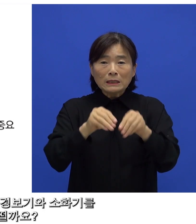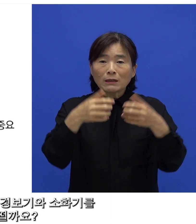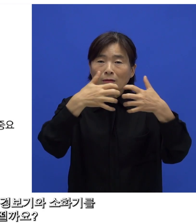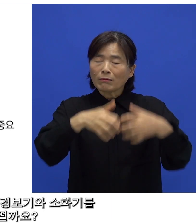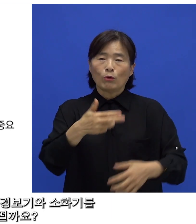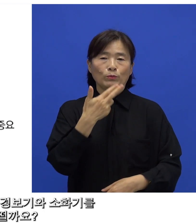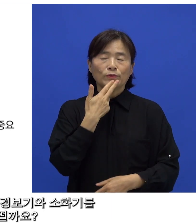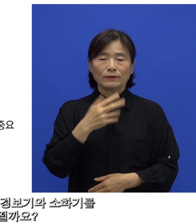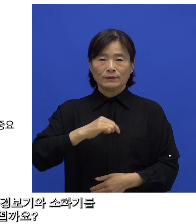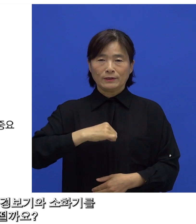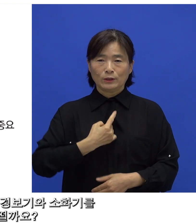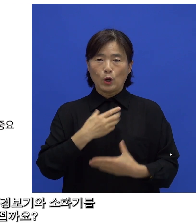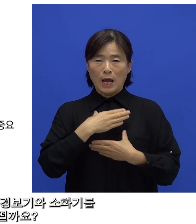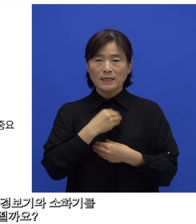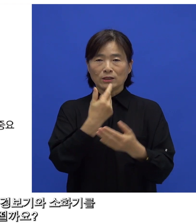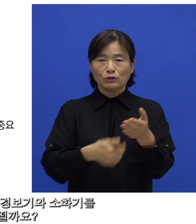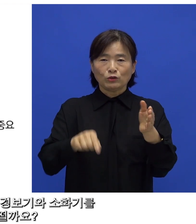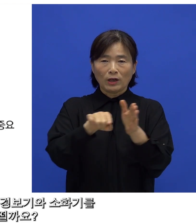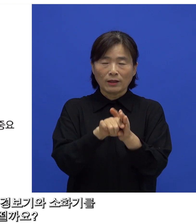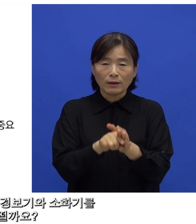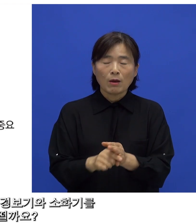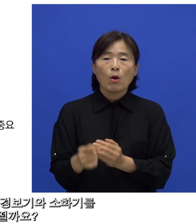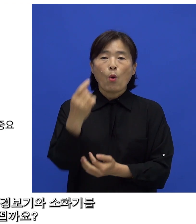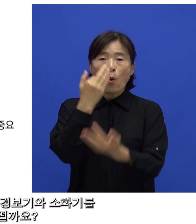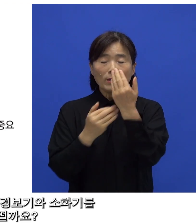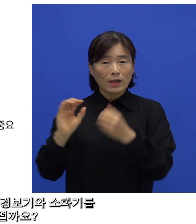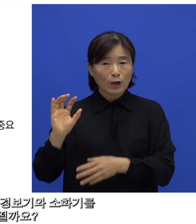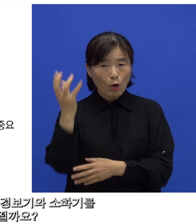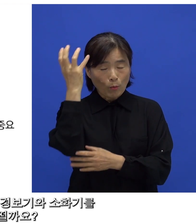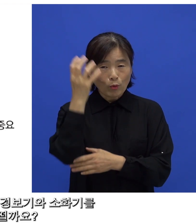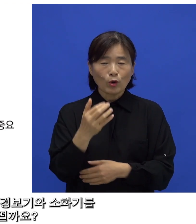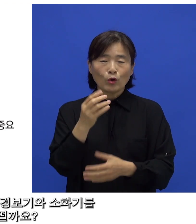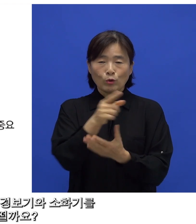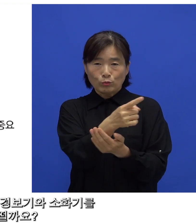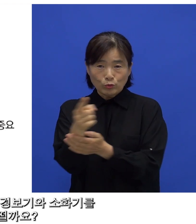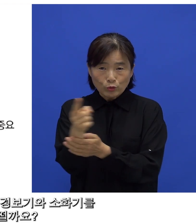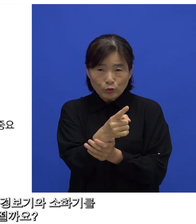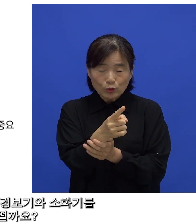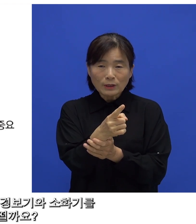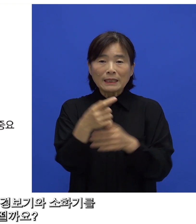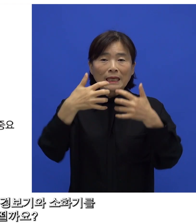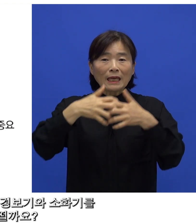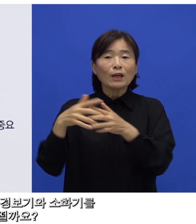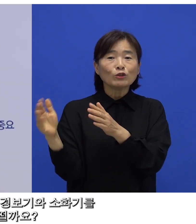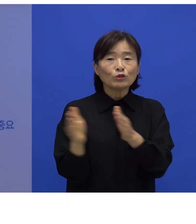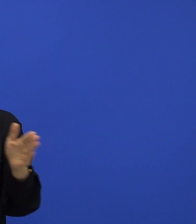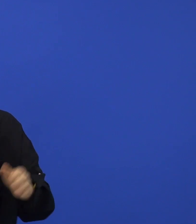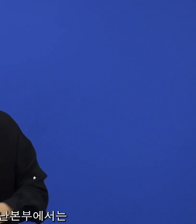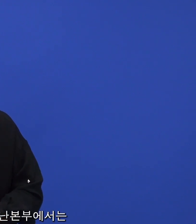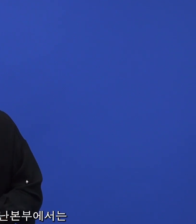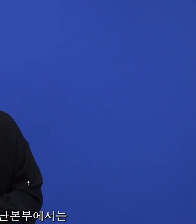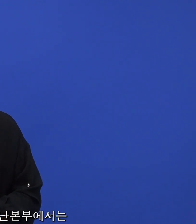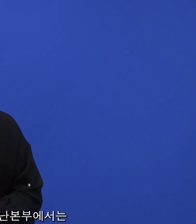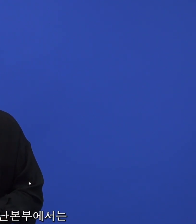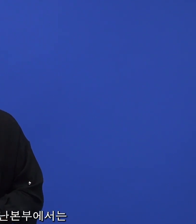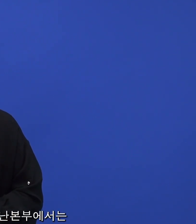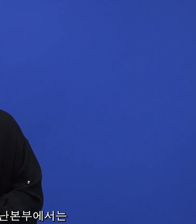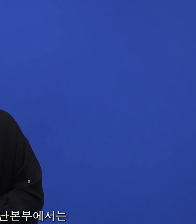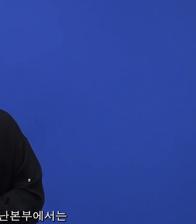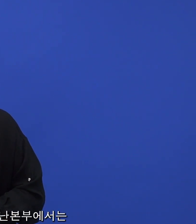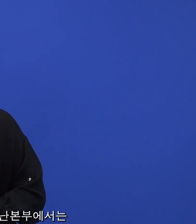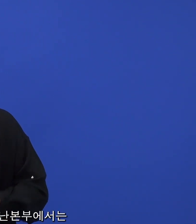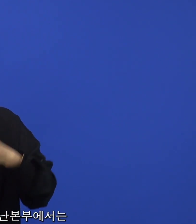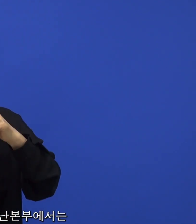우리 스스로의 안전을 위해 화재 경보기와 소화기를 준비해 보시는 건 어떨까요? 안산이